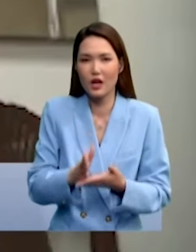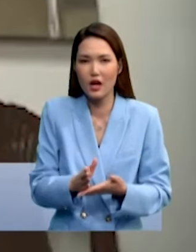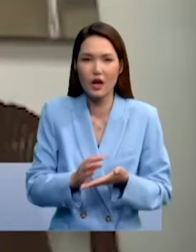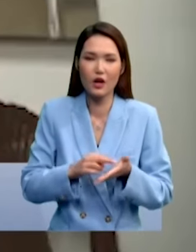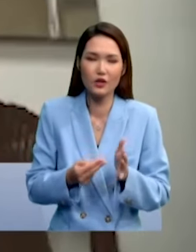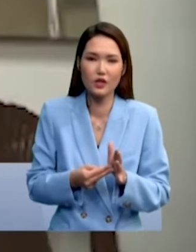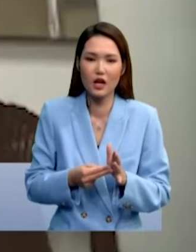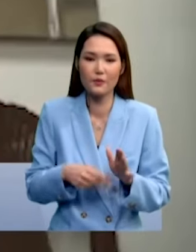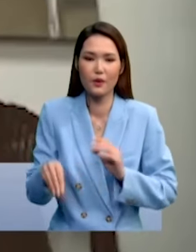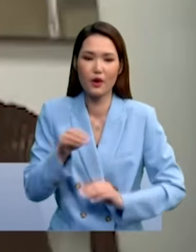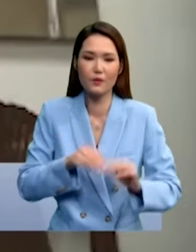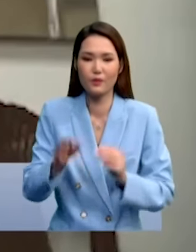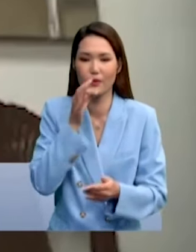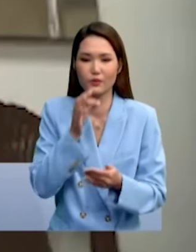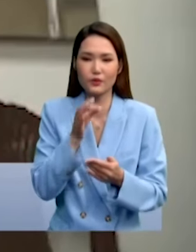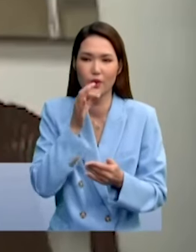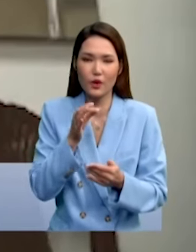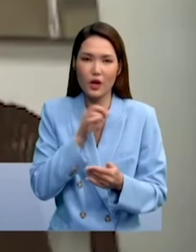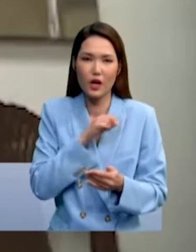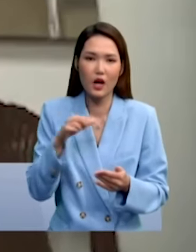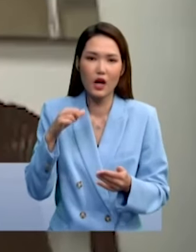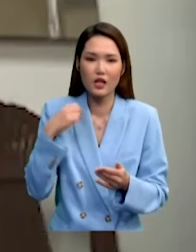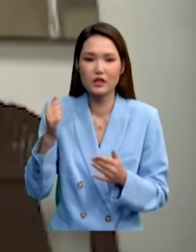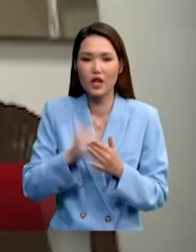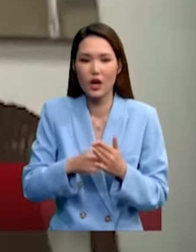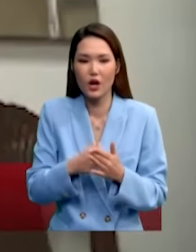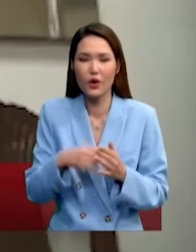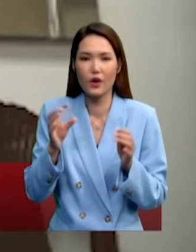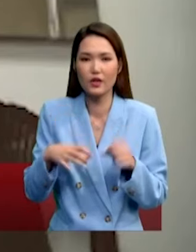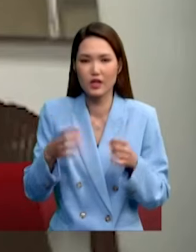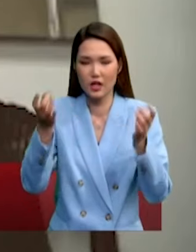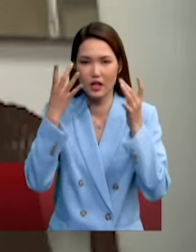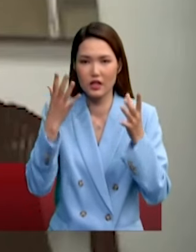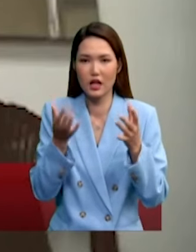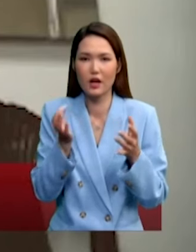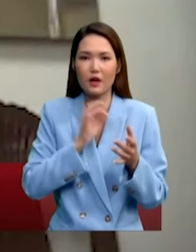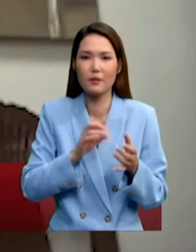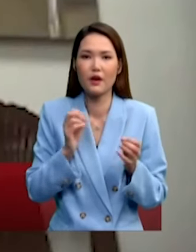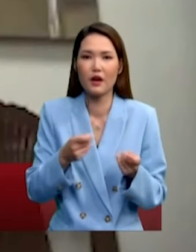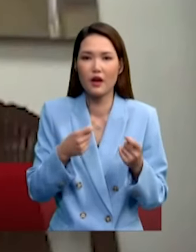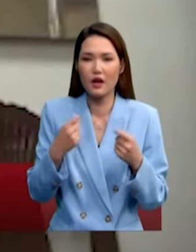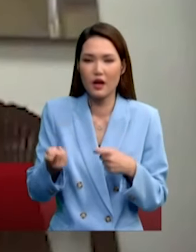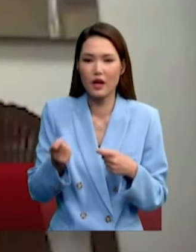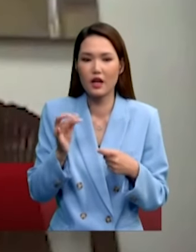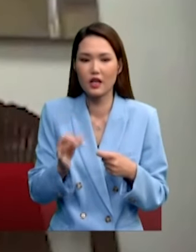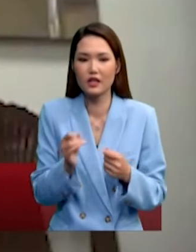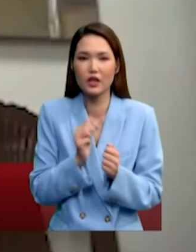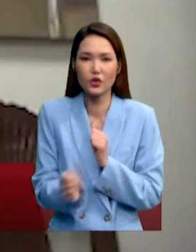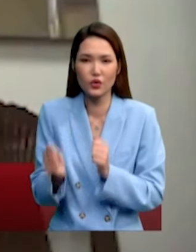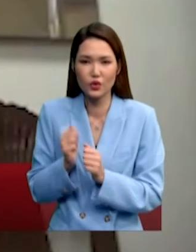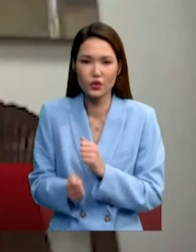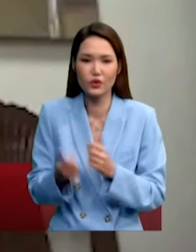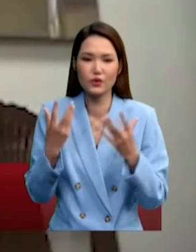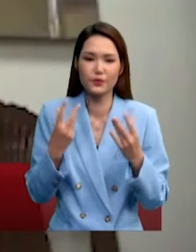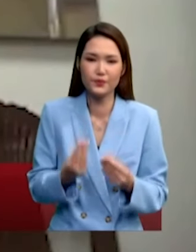дейін түсірсе болады деп айтып жатырмын. Неге? Өйткені ол пайызбен ақ пайда таба алады банктер. Оған жүйелі түрде ол